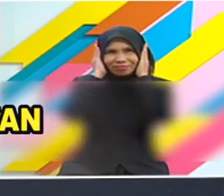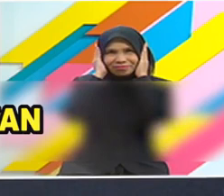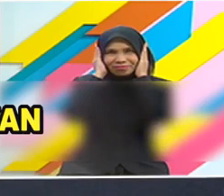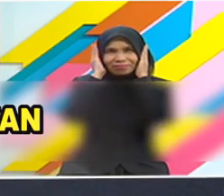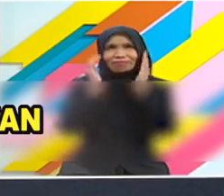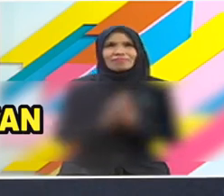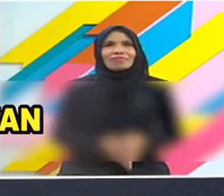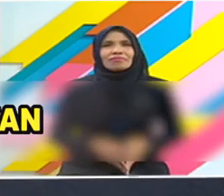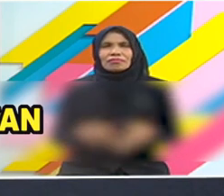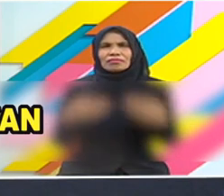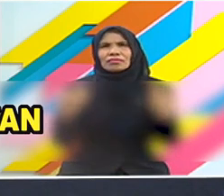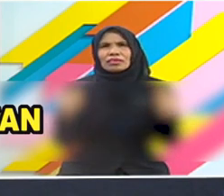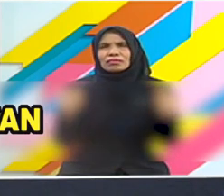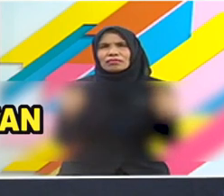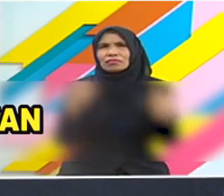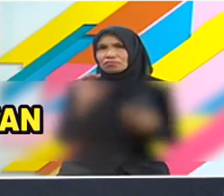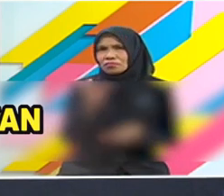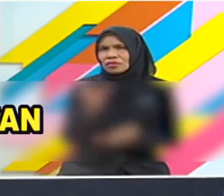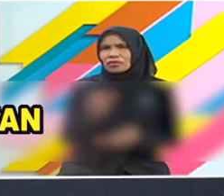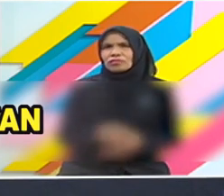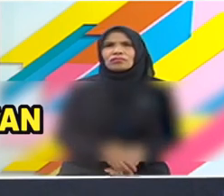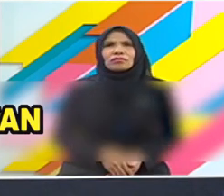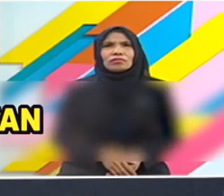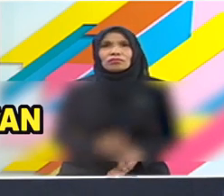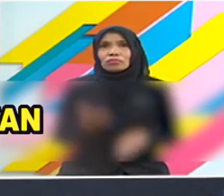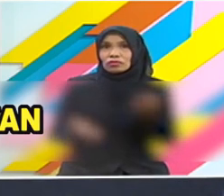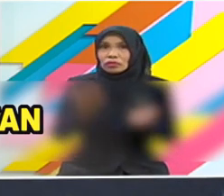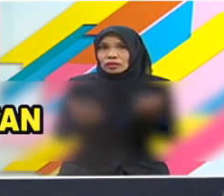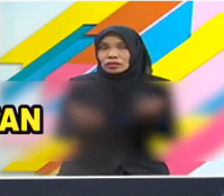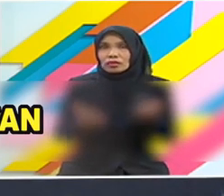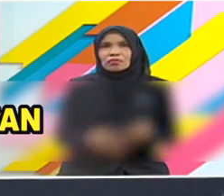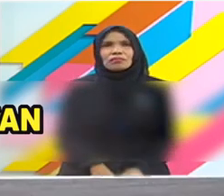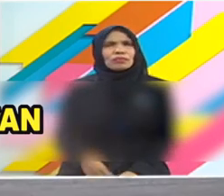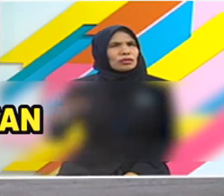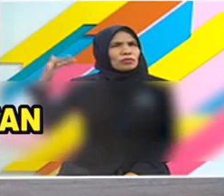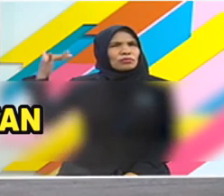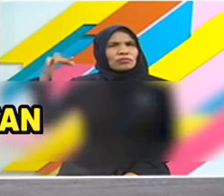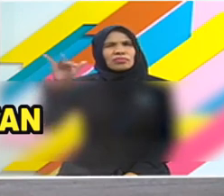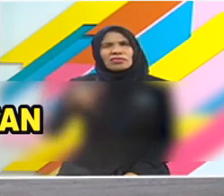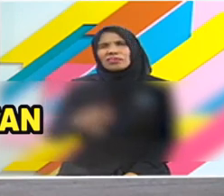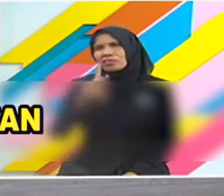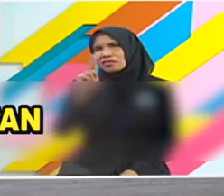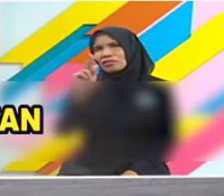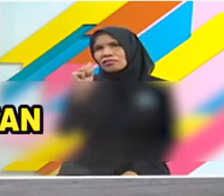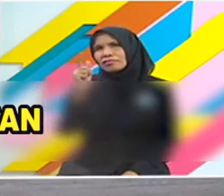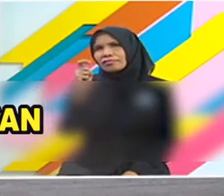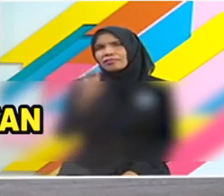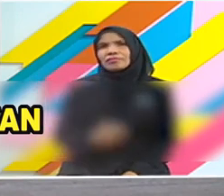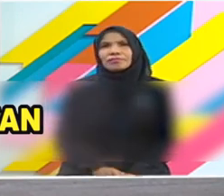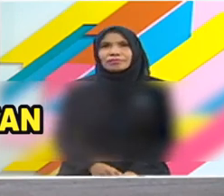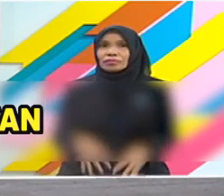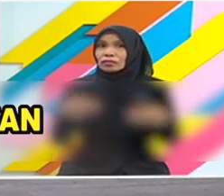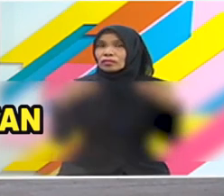di depan dia ada radio yang mungkin bunyinya sangat kuat. Okay. Ya, betul. Organ apa yang dia gunakan